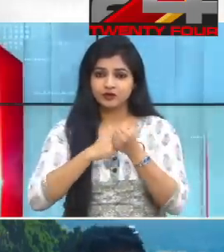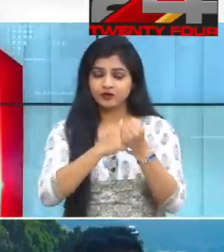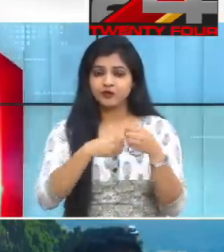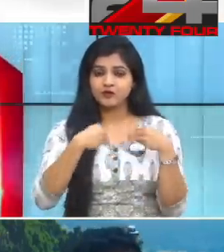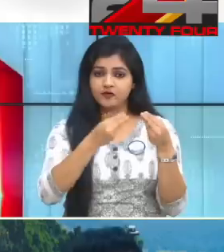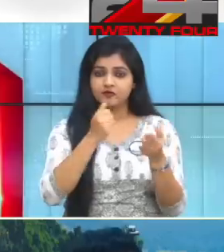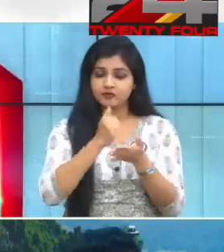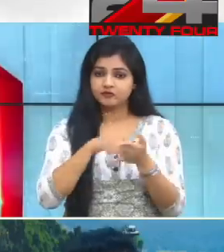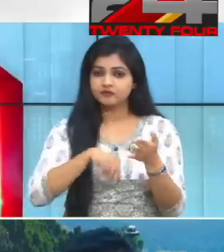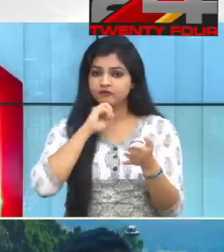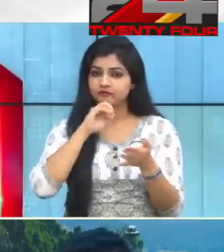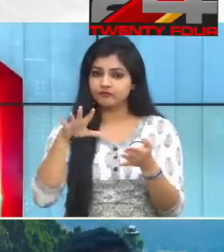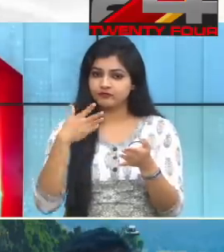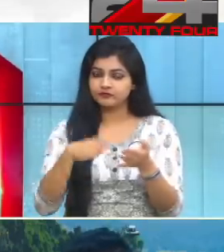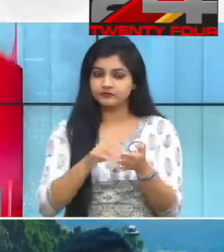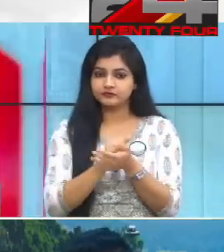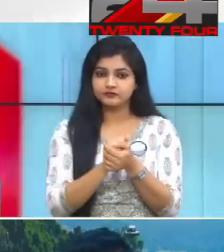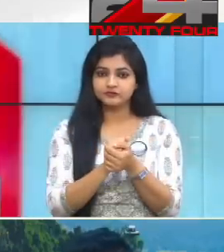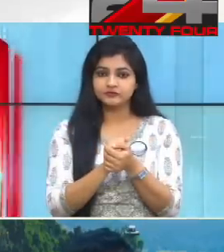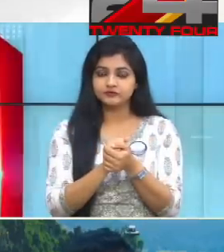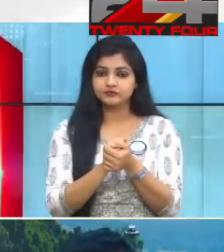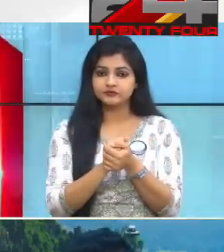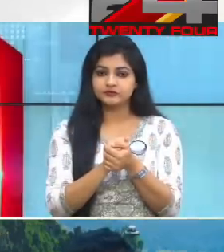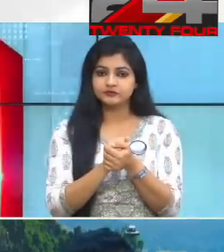അത് അവരുടെ ശ്രദ്ധപ്പെടുത്തിയിട്ടുണ്ട്.